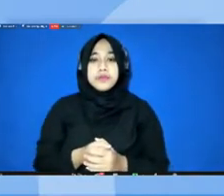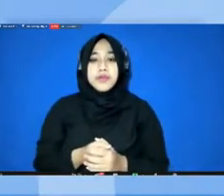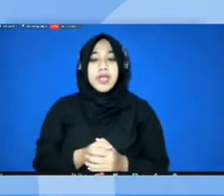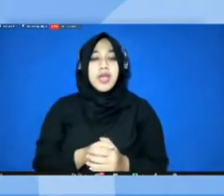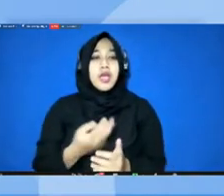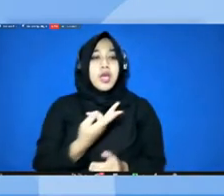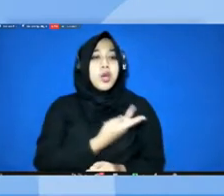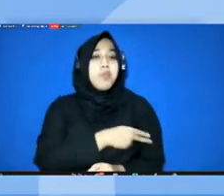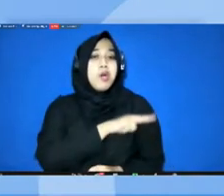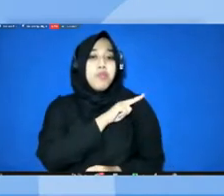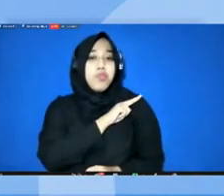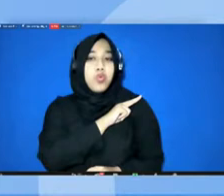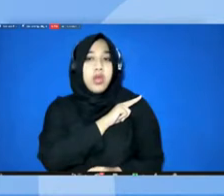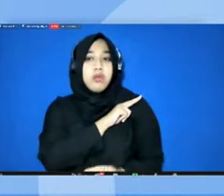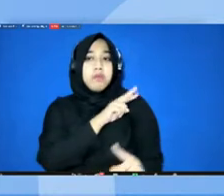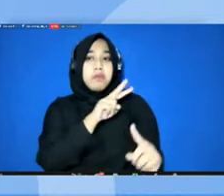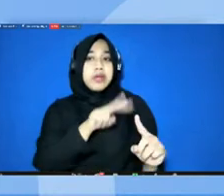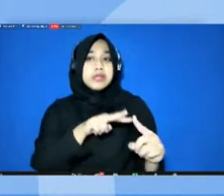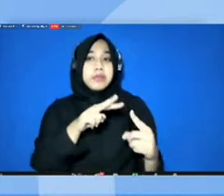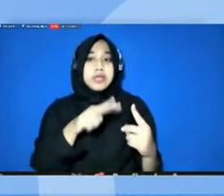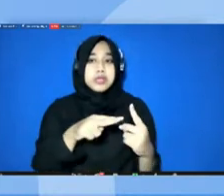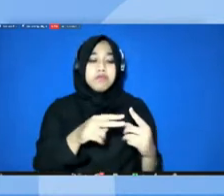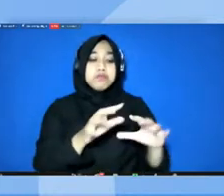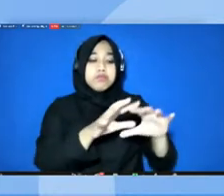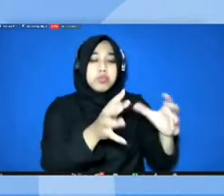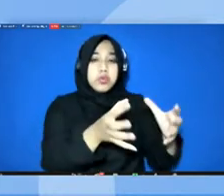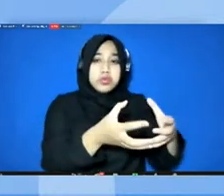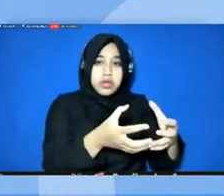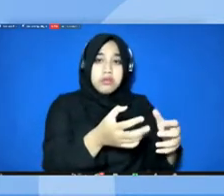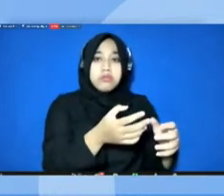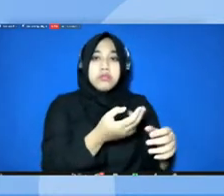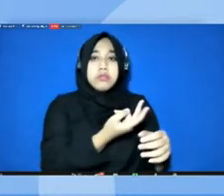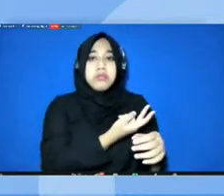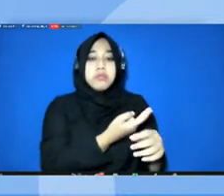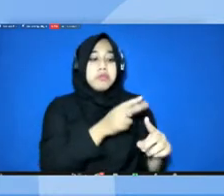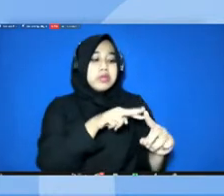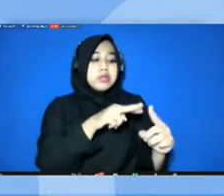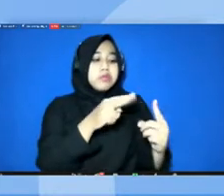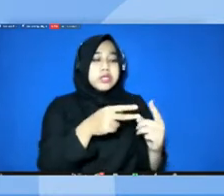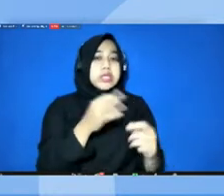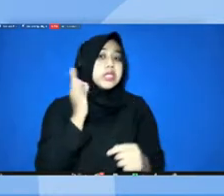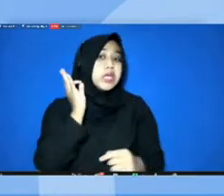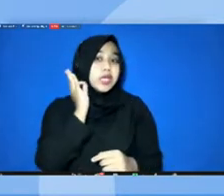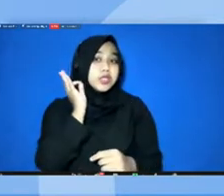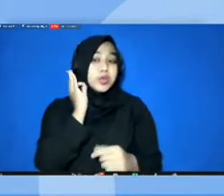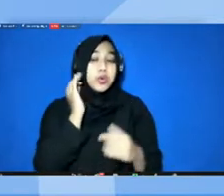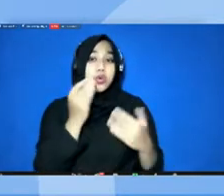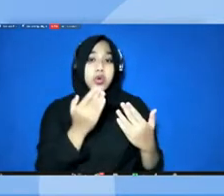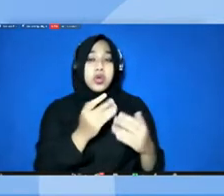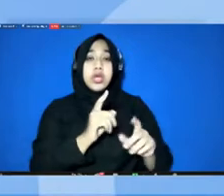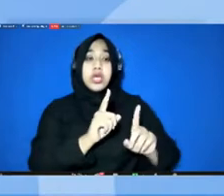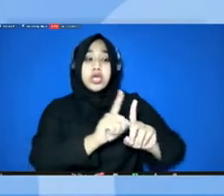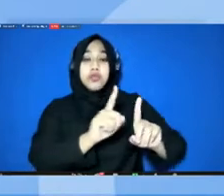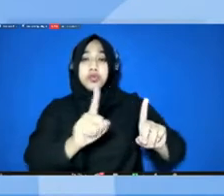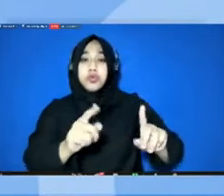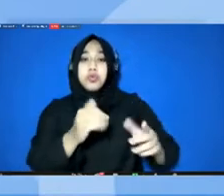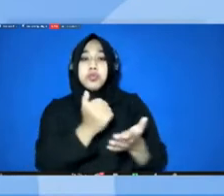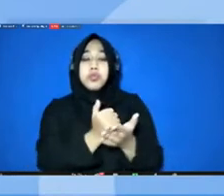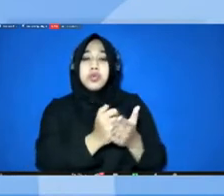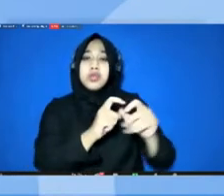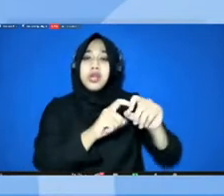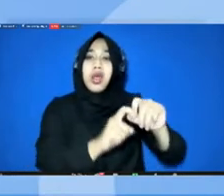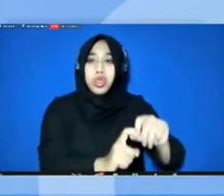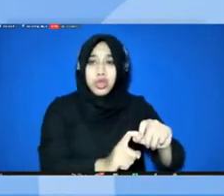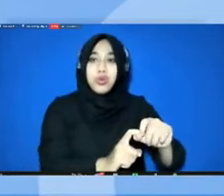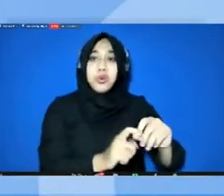kemampuan atau persepsi atau pembentukan persepsi risiko di seorang di individu itu juga sangat tergantung pada